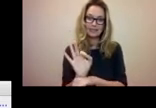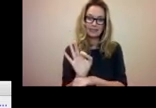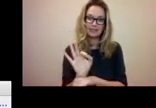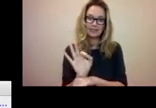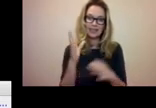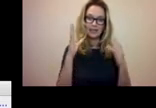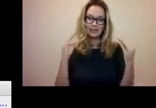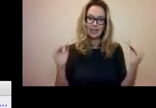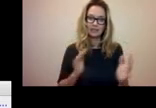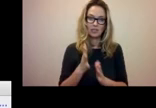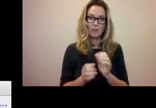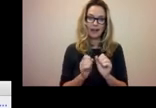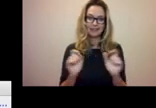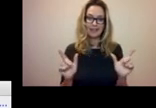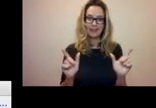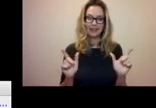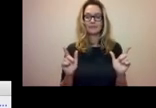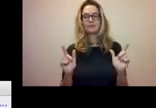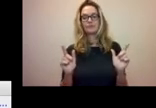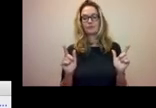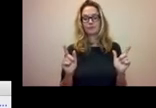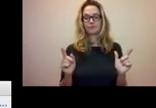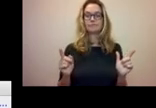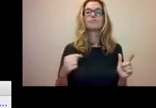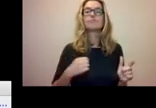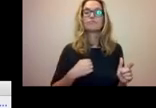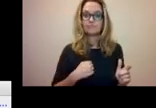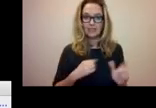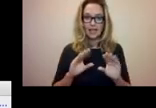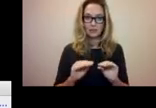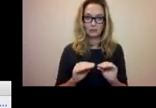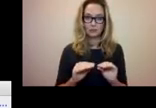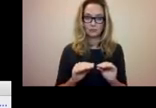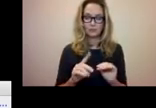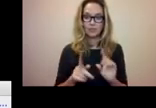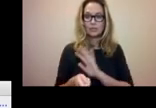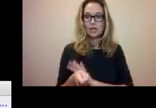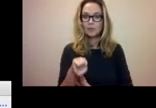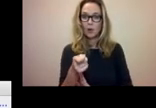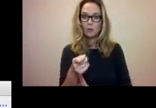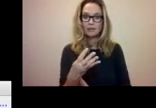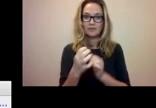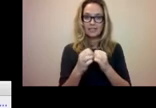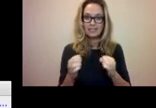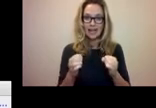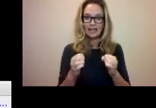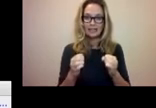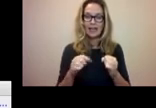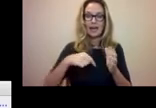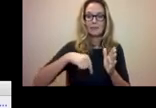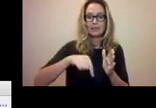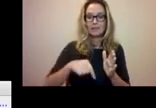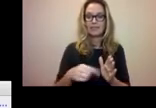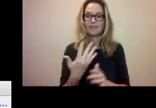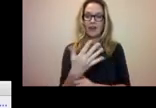Nederlandse gebarentaal. Ik zeg, ja, dat ga ik doen. Dus ik heb die opleiding van 4 jaar in 5 jaar gedaan, want ik heb 5 jaar